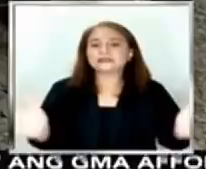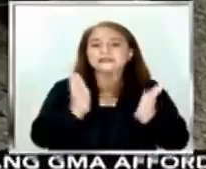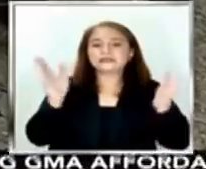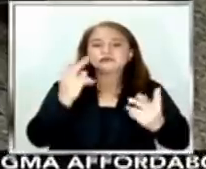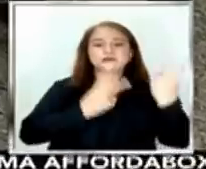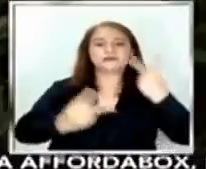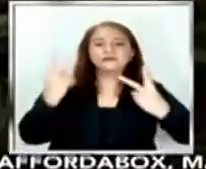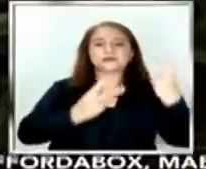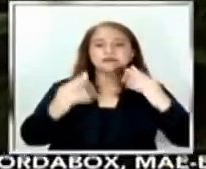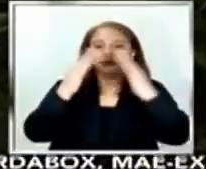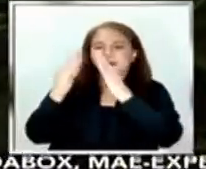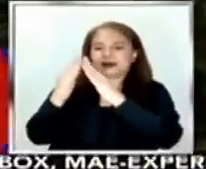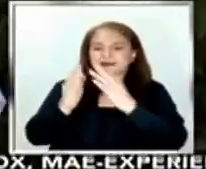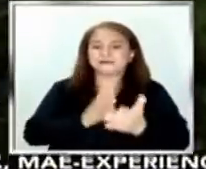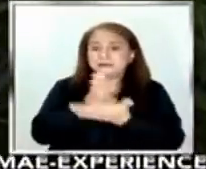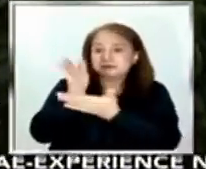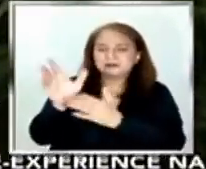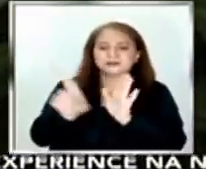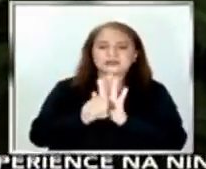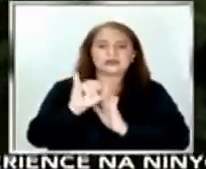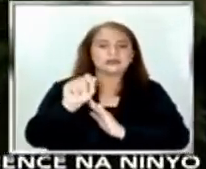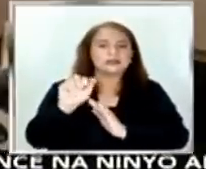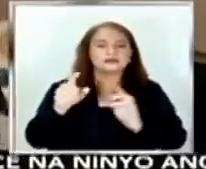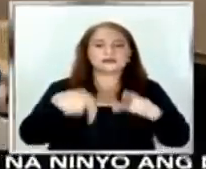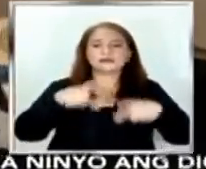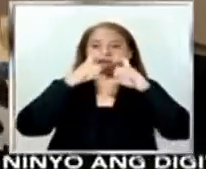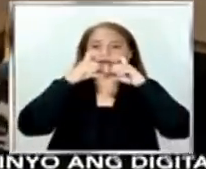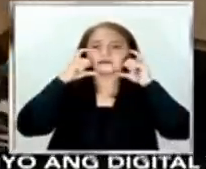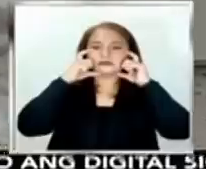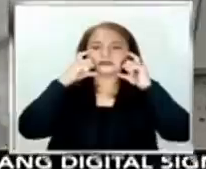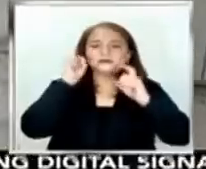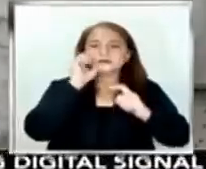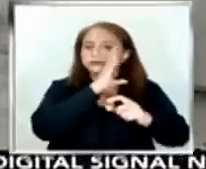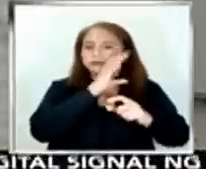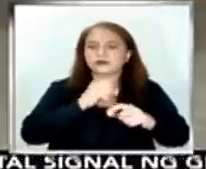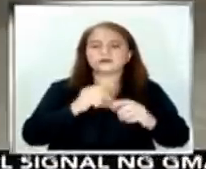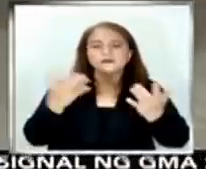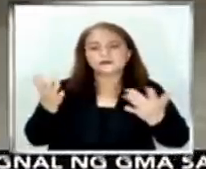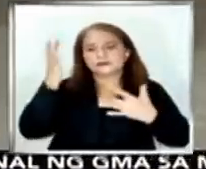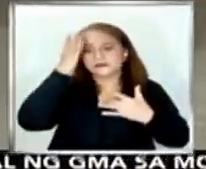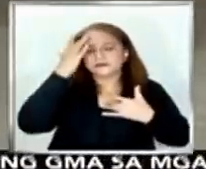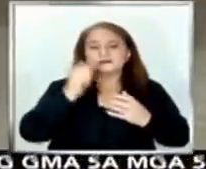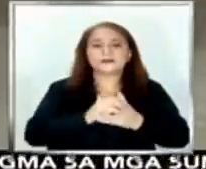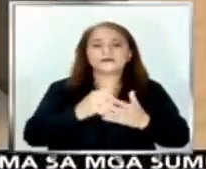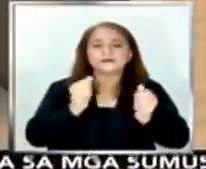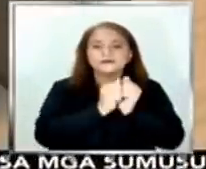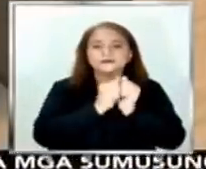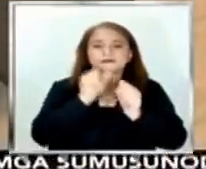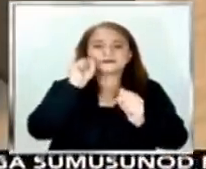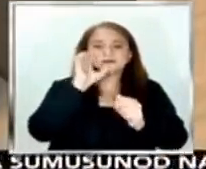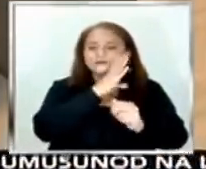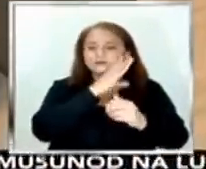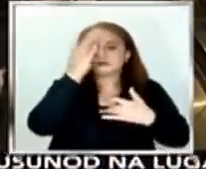bahay. Inire-recommend rin ng IATF ang pagsusuot ng mask ng mga senior at may kondisyon at yung mga may kasamang senior at may kondisyon kahit sa loob